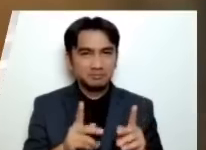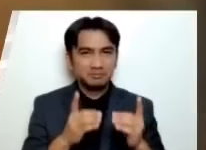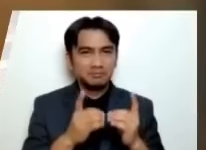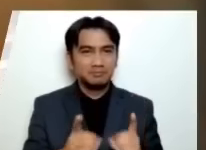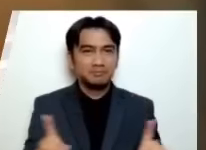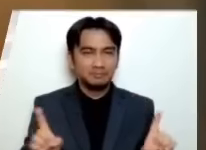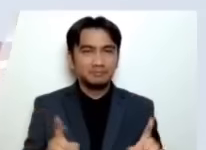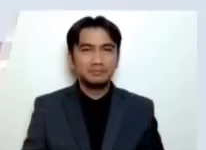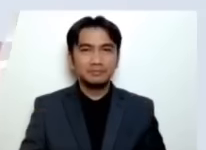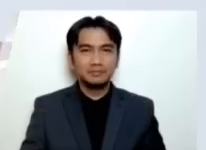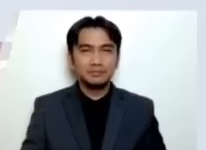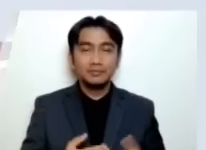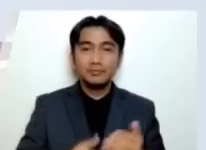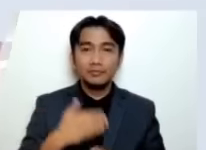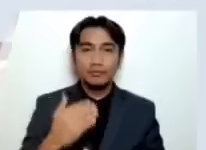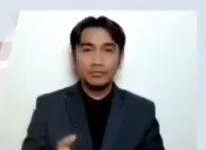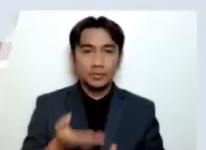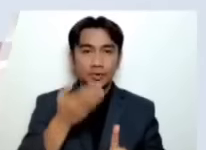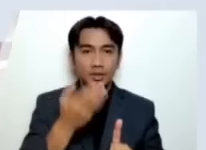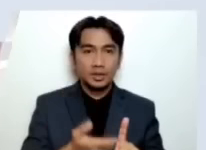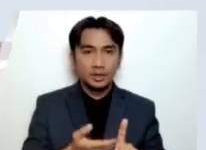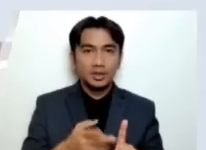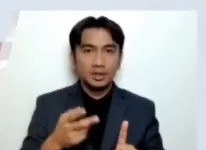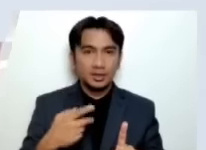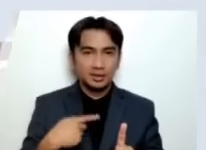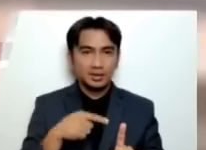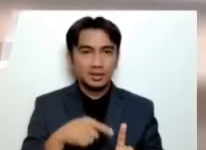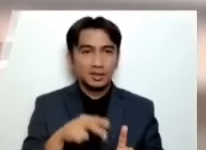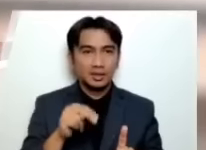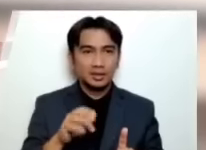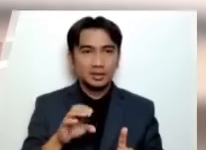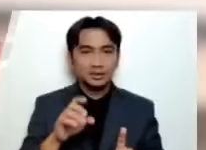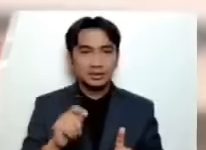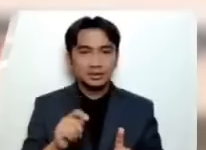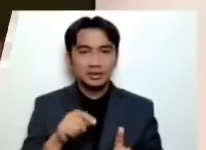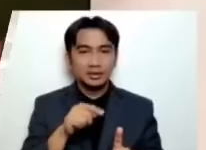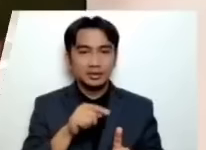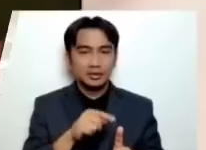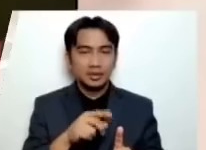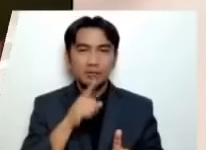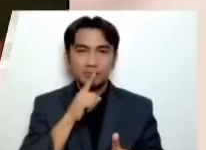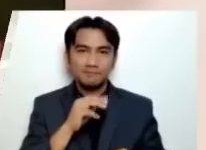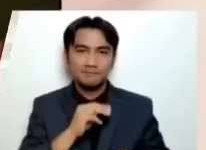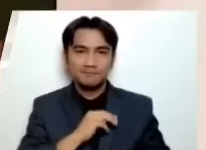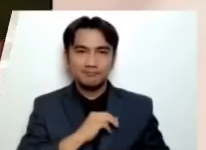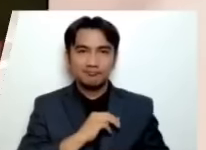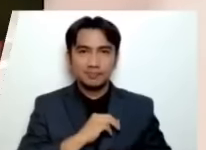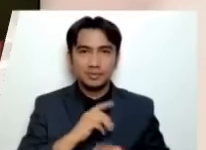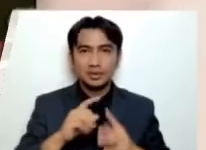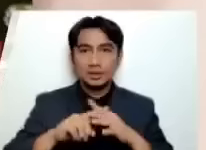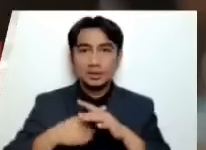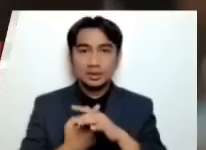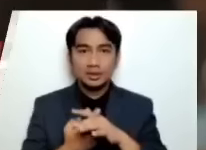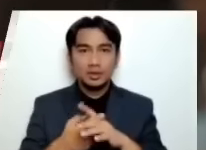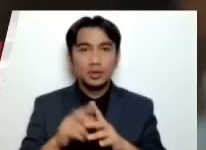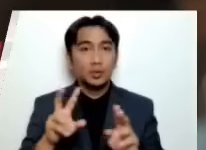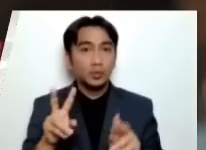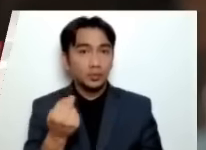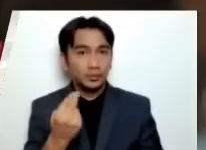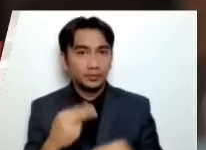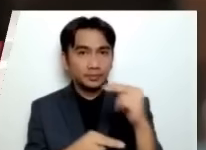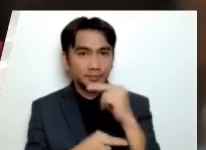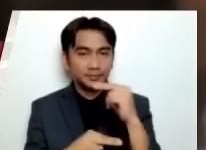Military enlistment ni Jae Yoon ng NCT bilang active duty soldier magsisimula na sa Nobyembre. Nelson